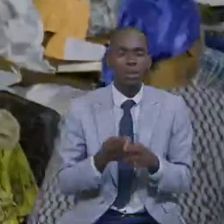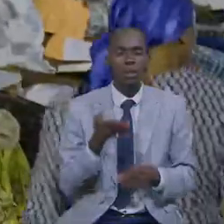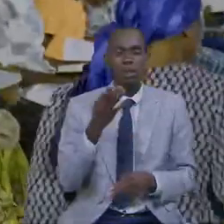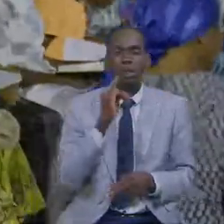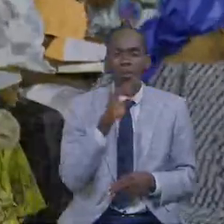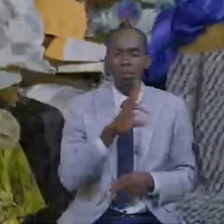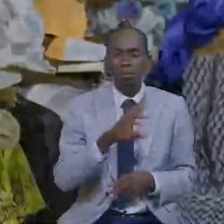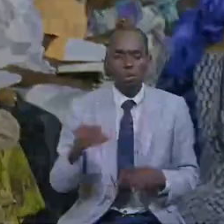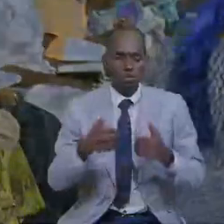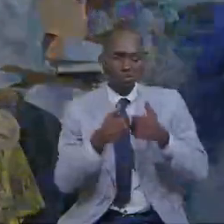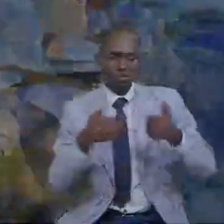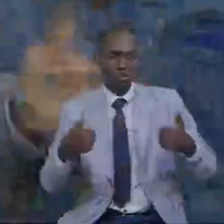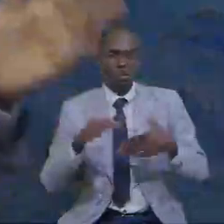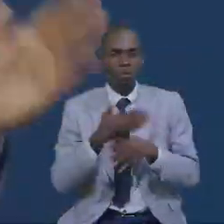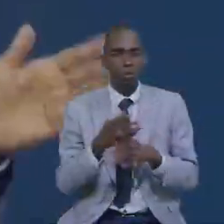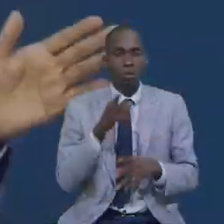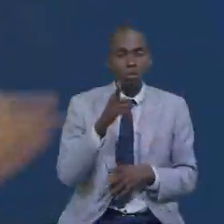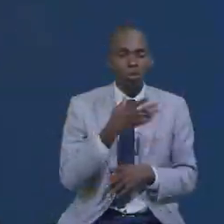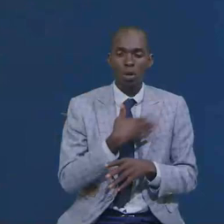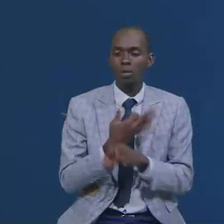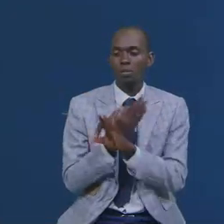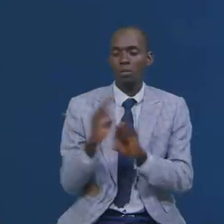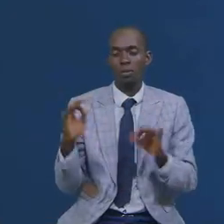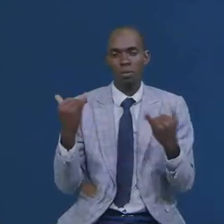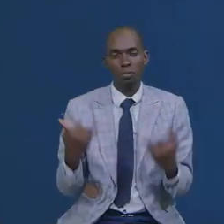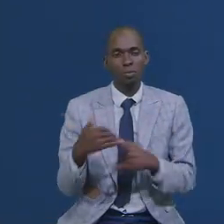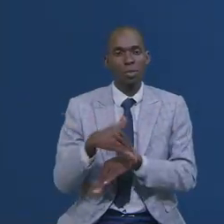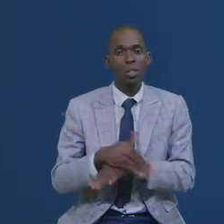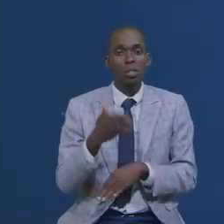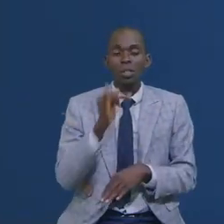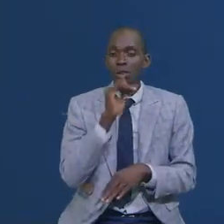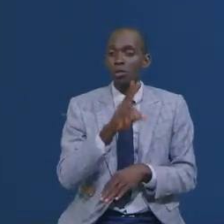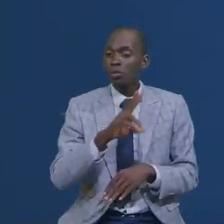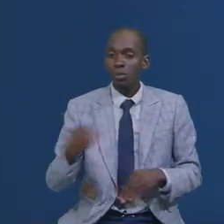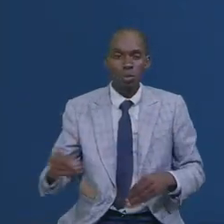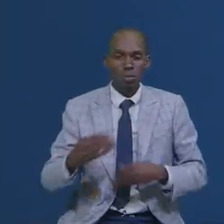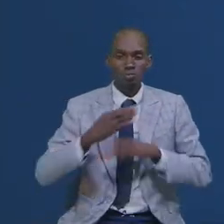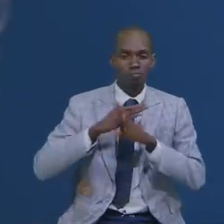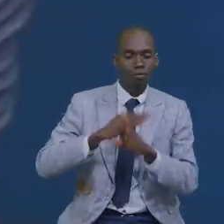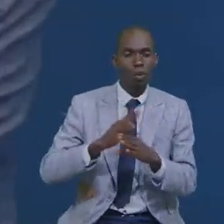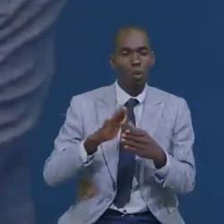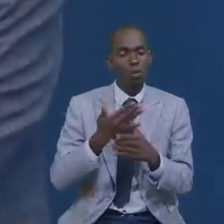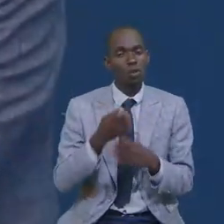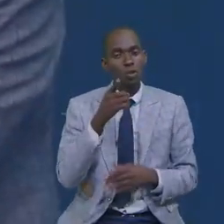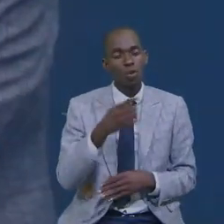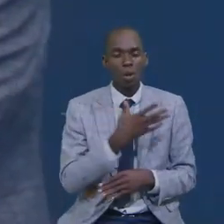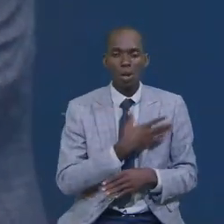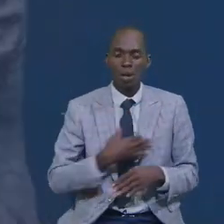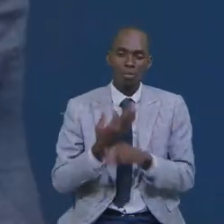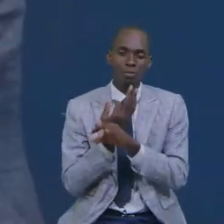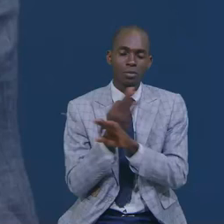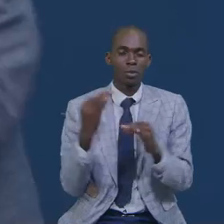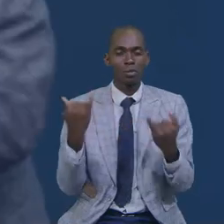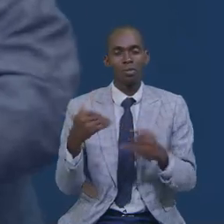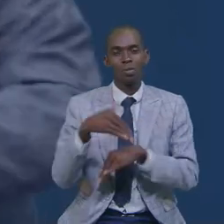pas de mur entre toi et la libération ce soir il y aura pas de démarcation entre toi et ta libération ce soir il